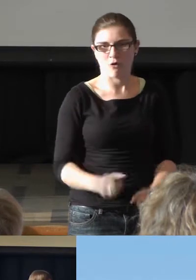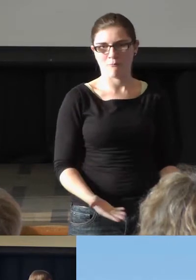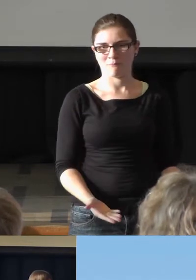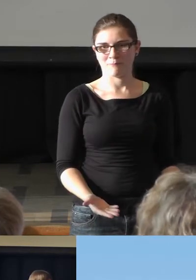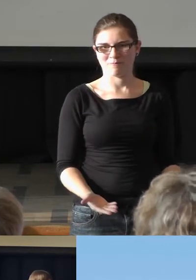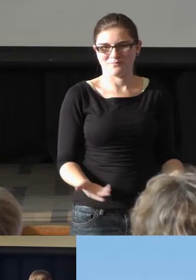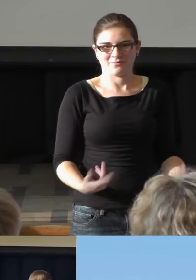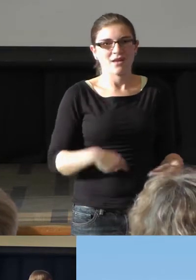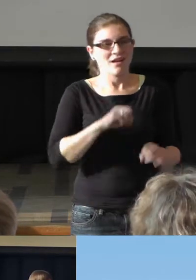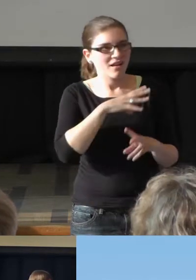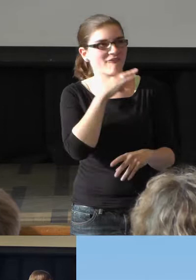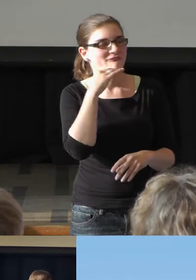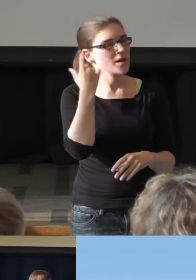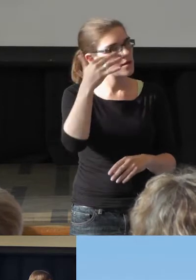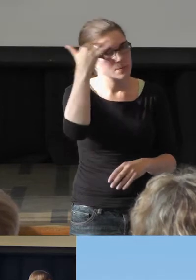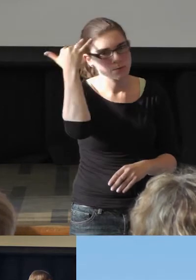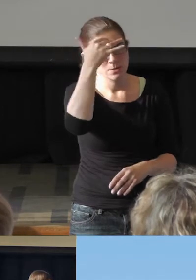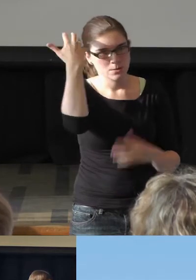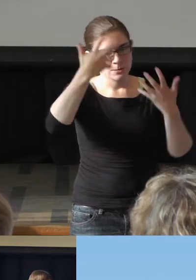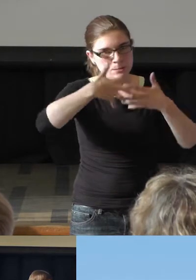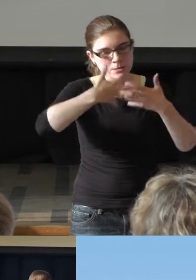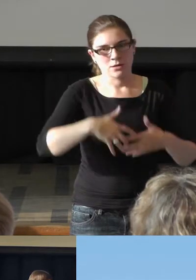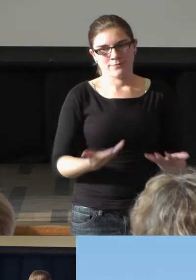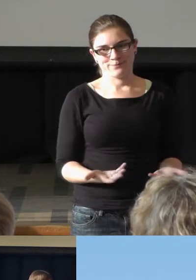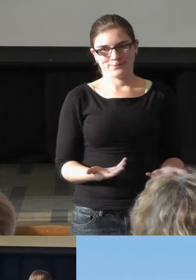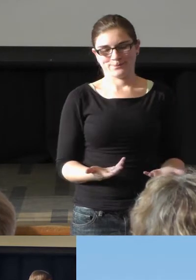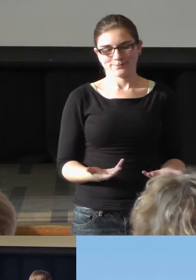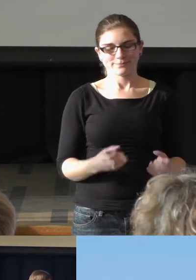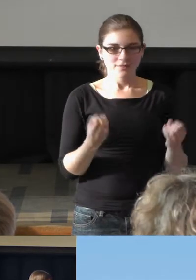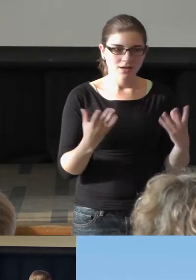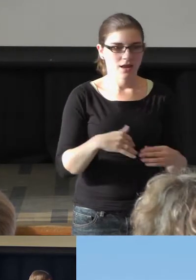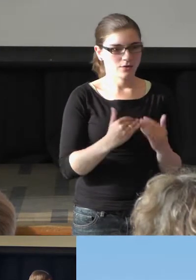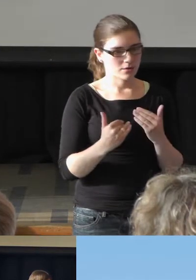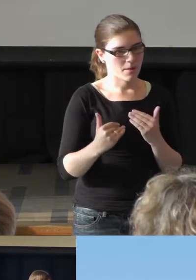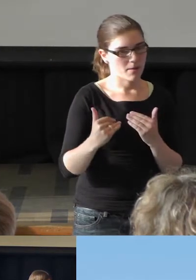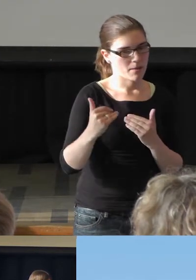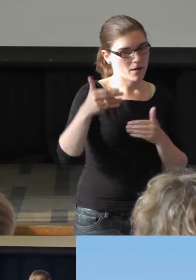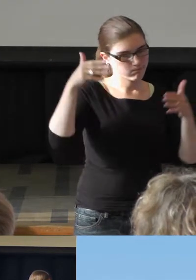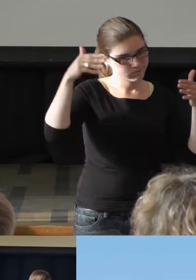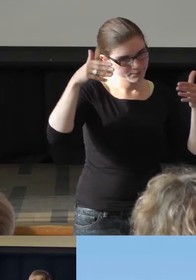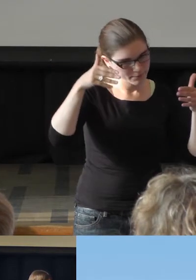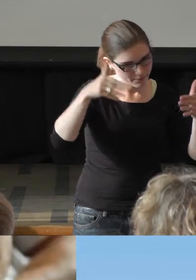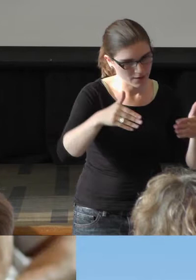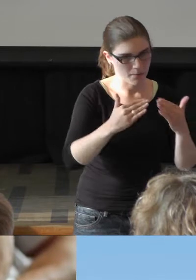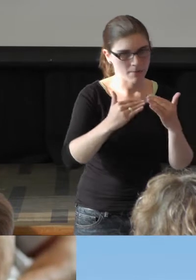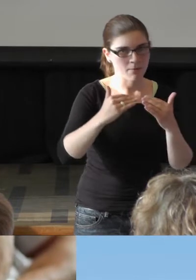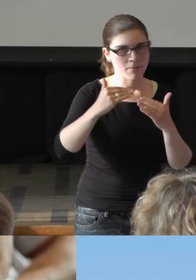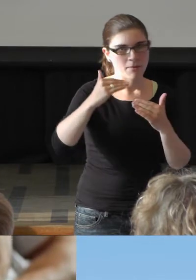ein gewisser Denkprozess, der da schon mal abläuft im Hintergrund. Und wie gesagt, je näher man sich damit beschäftigt, desto schlimmer wird es eigentlich.